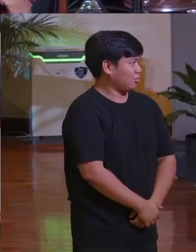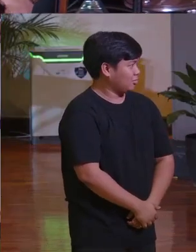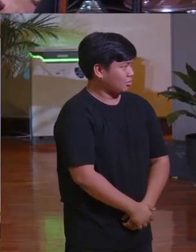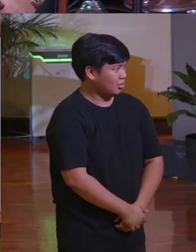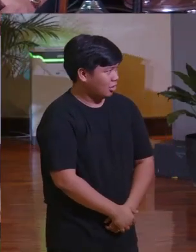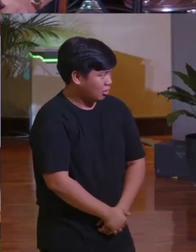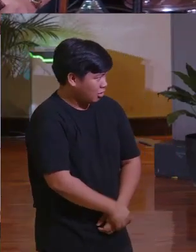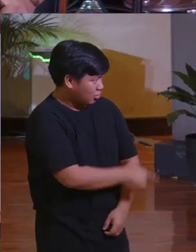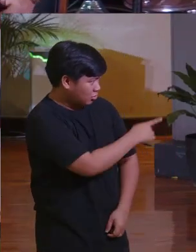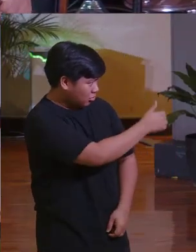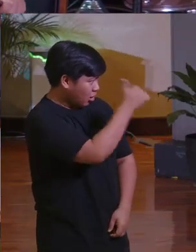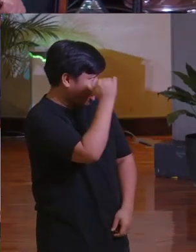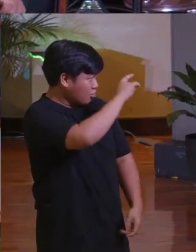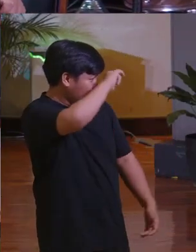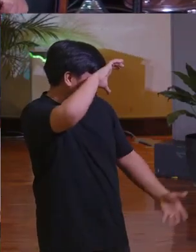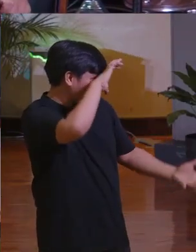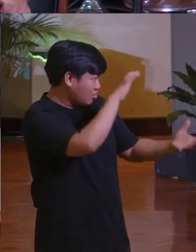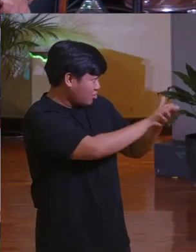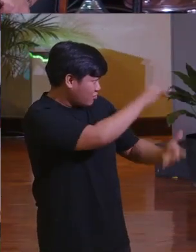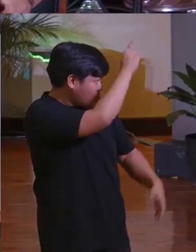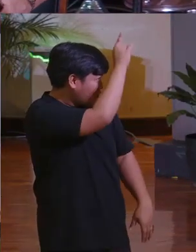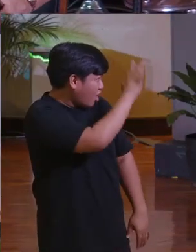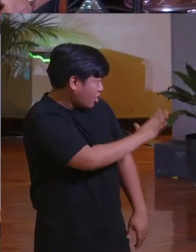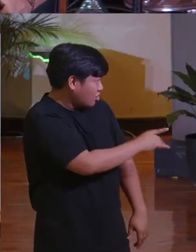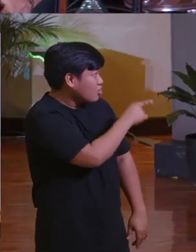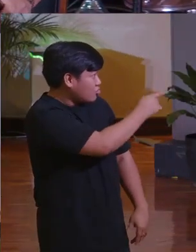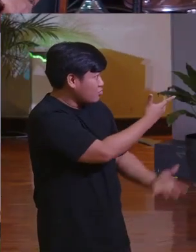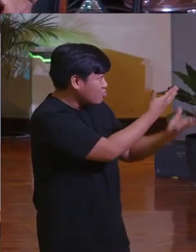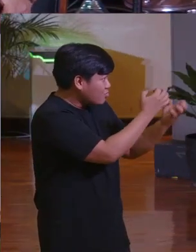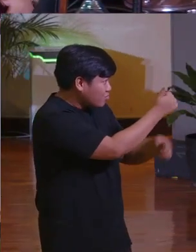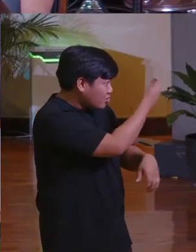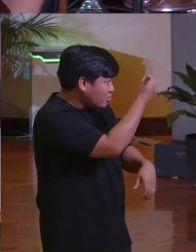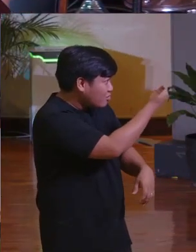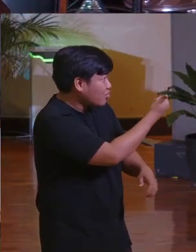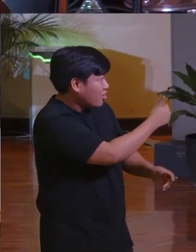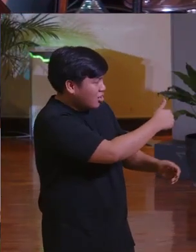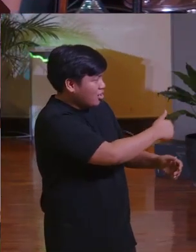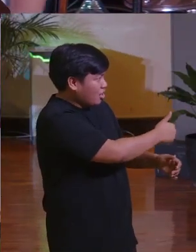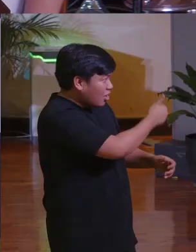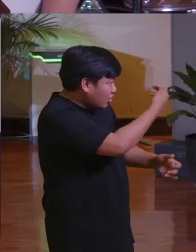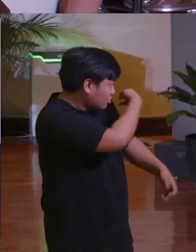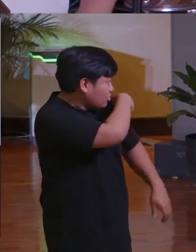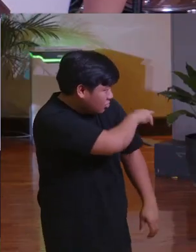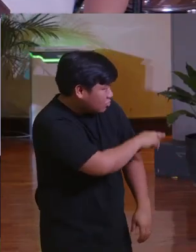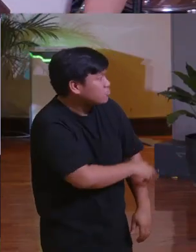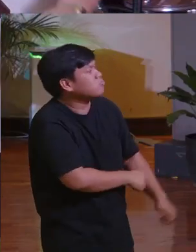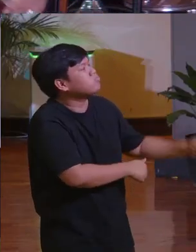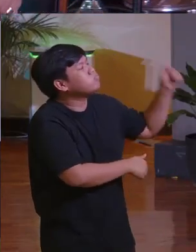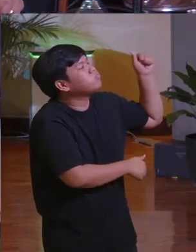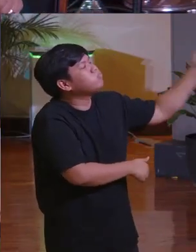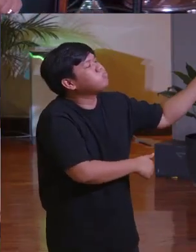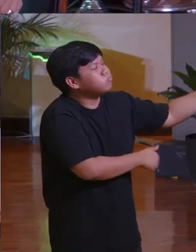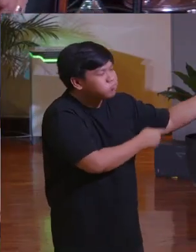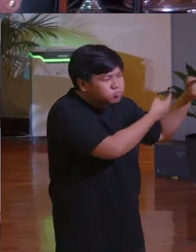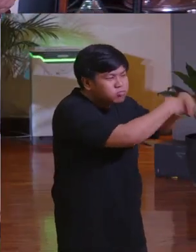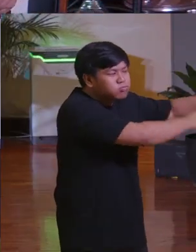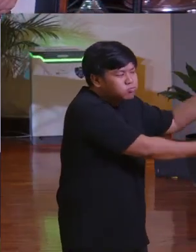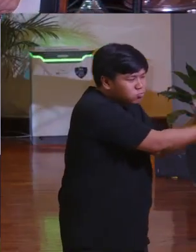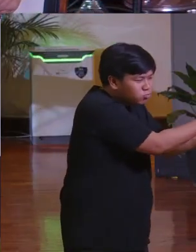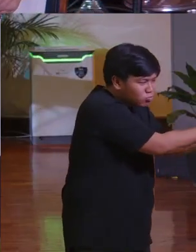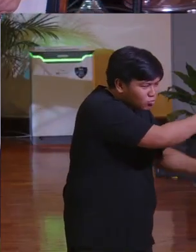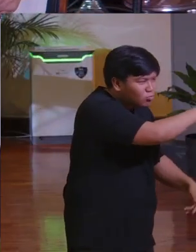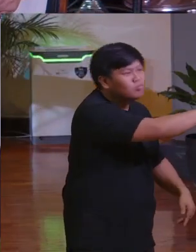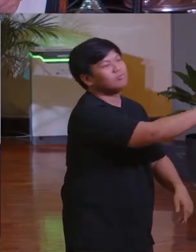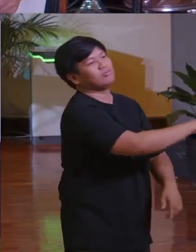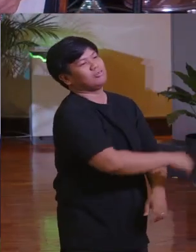sana mapahama ka na at madiretso ka sa impyerno. Kasi gano'n ang ginagawa natin sa kanila kung sila ay hindi